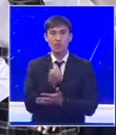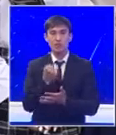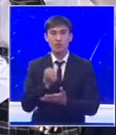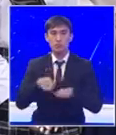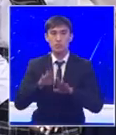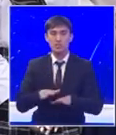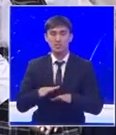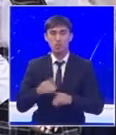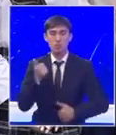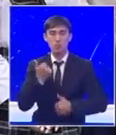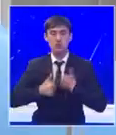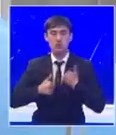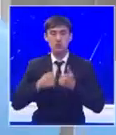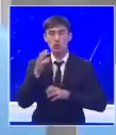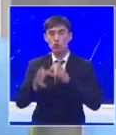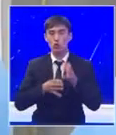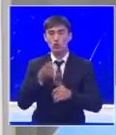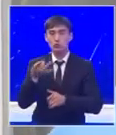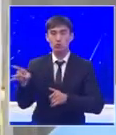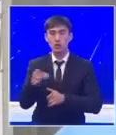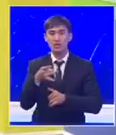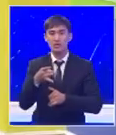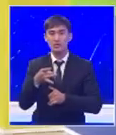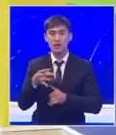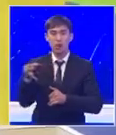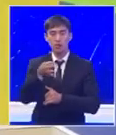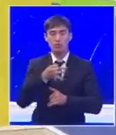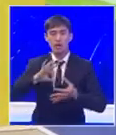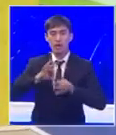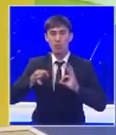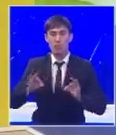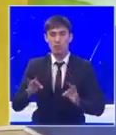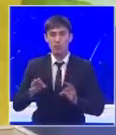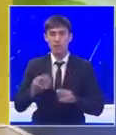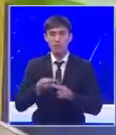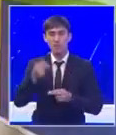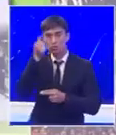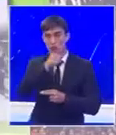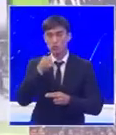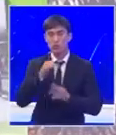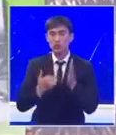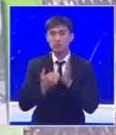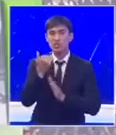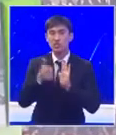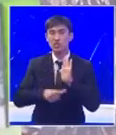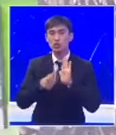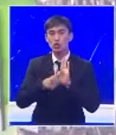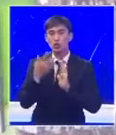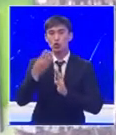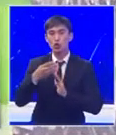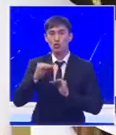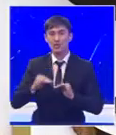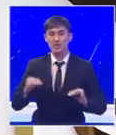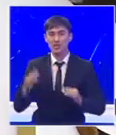призовые места в престижных международных, республиканских и областных олимпиадах. Только в этом году свыше 640